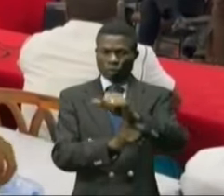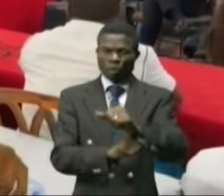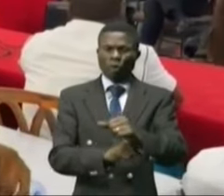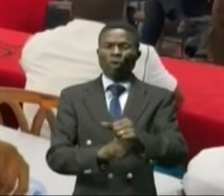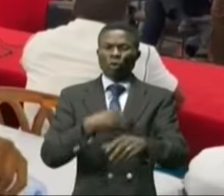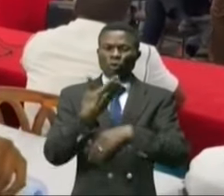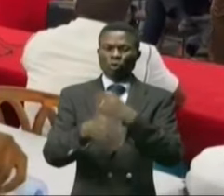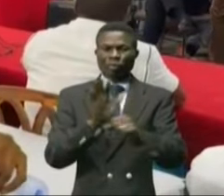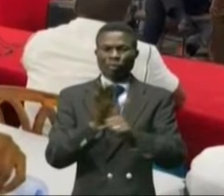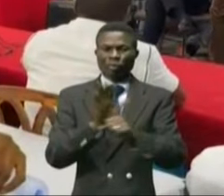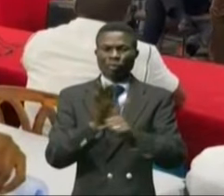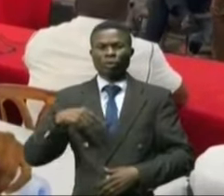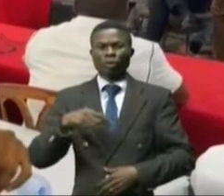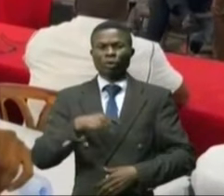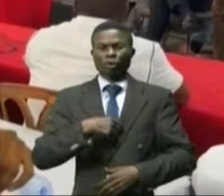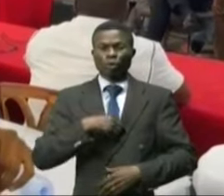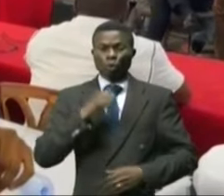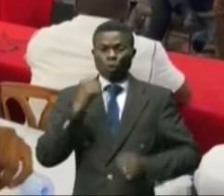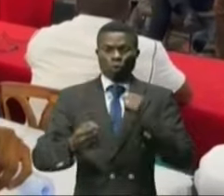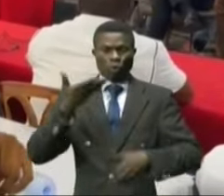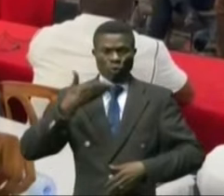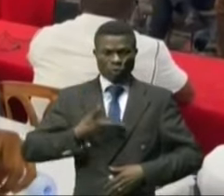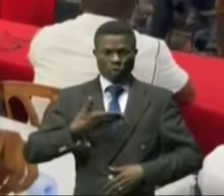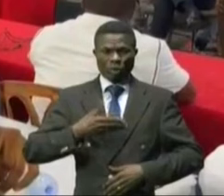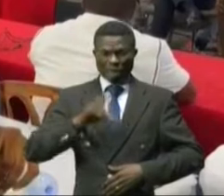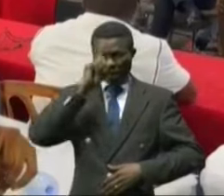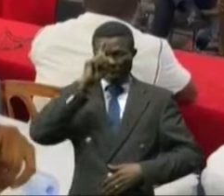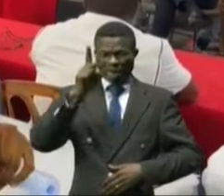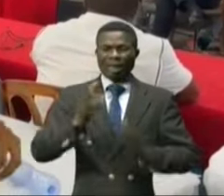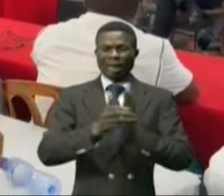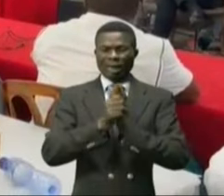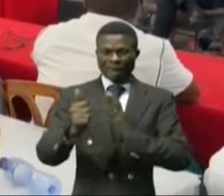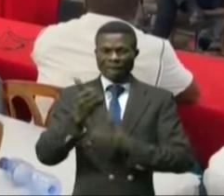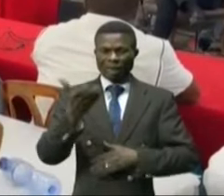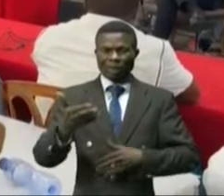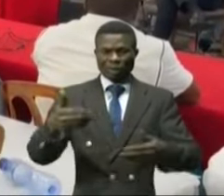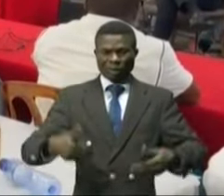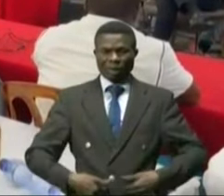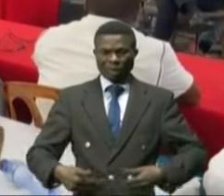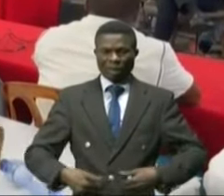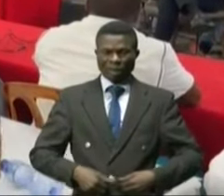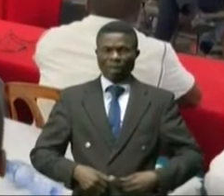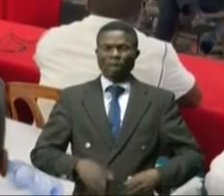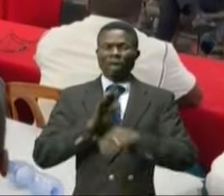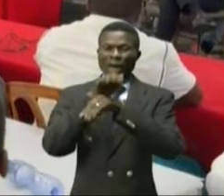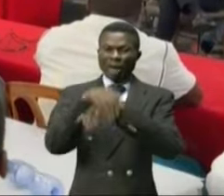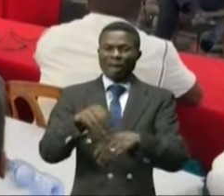choses. Parce que nous avons de l'énergie et des capacités à créer. Les jeunes embrassons la politique.